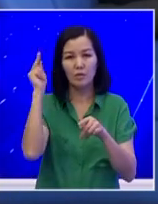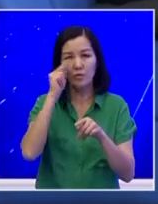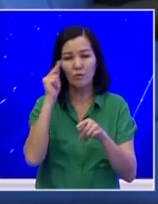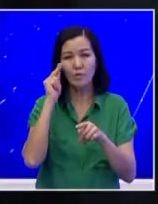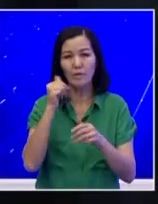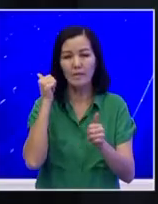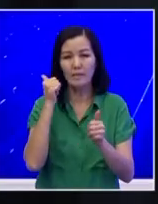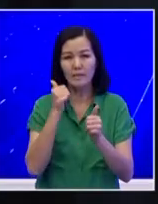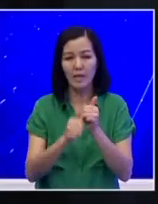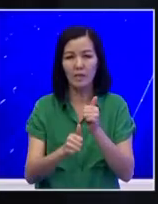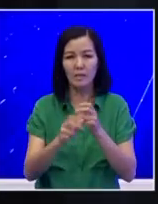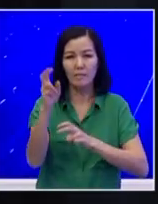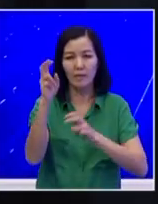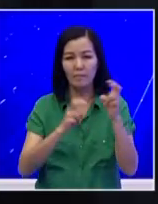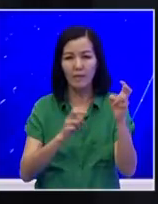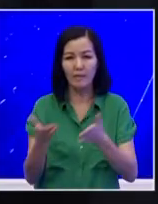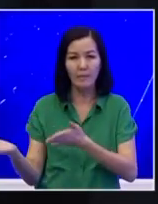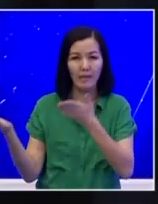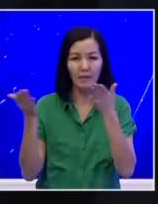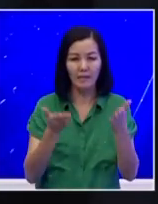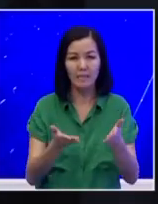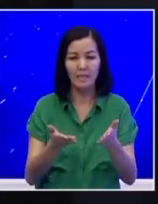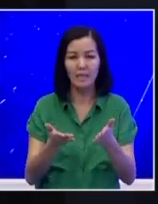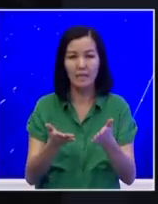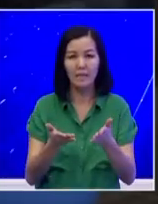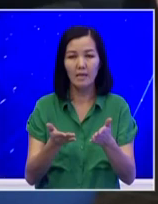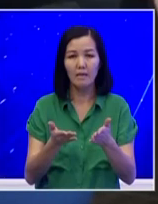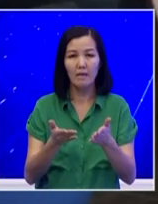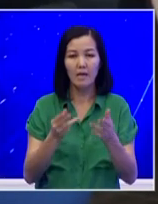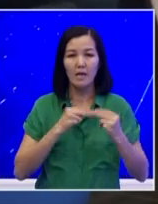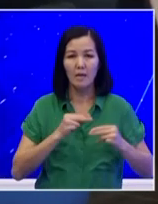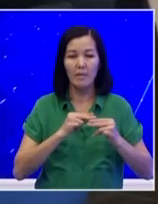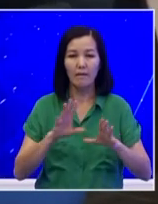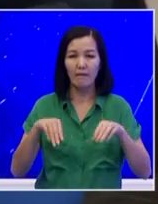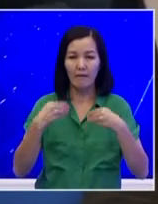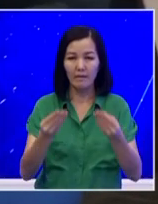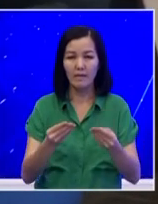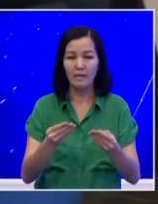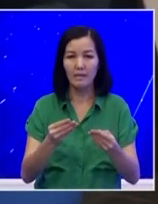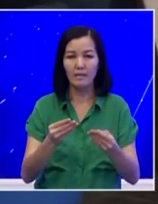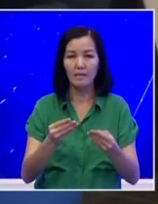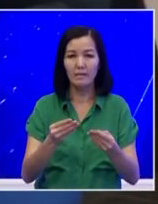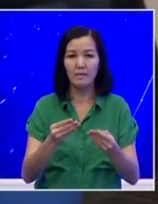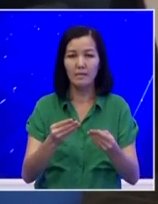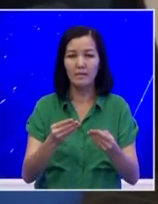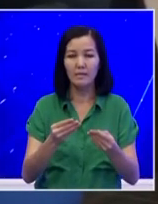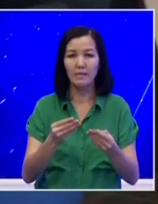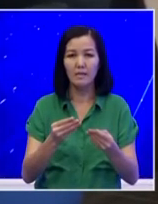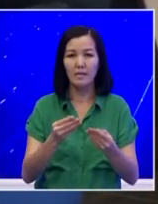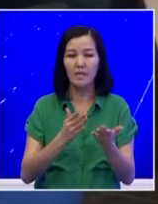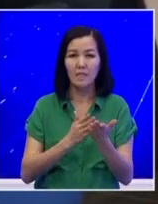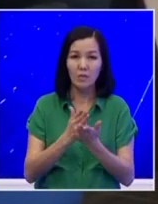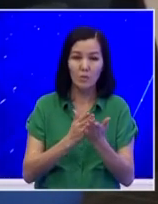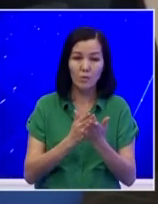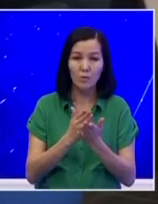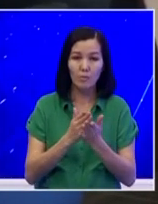кадровыми службами предприятий. Пригласили непосредственно работодателей с кадровиками, с кадровыми